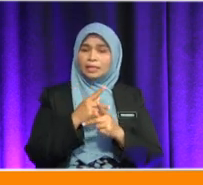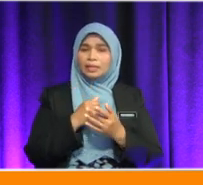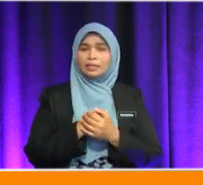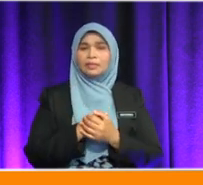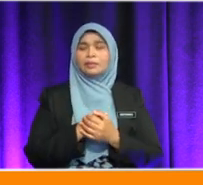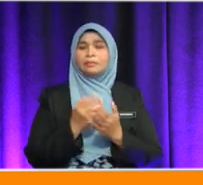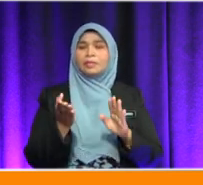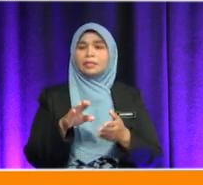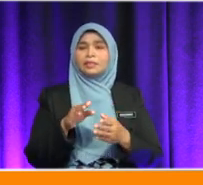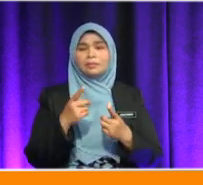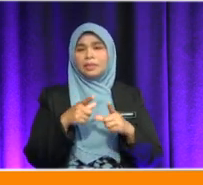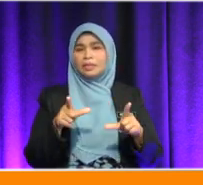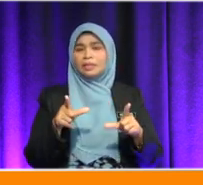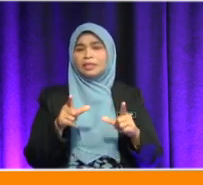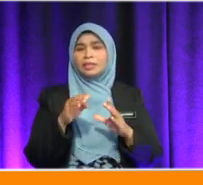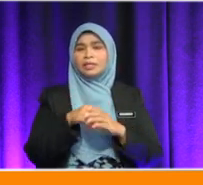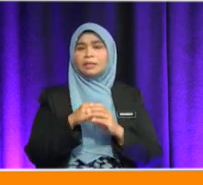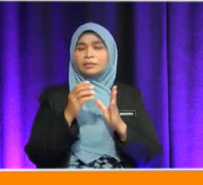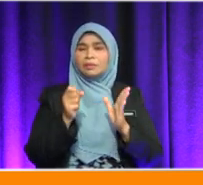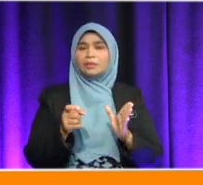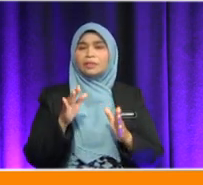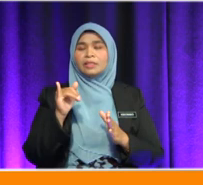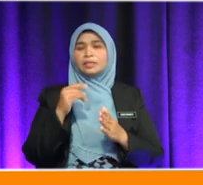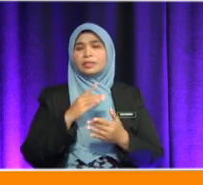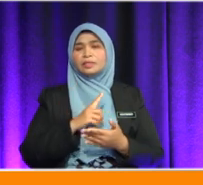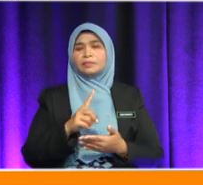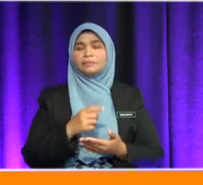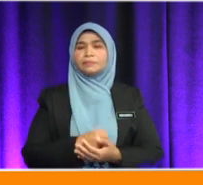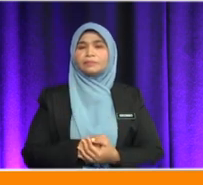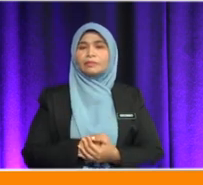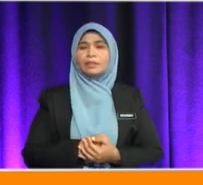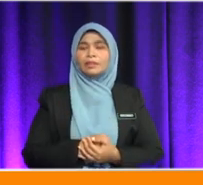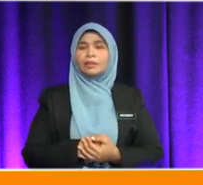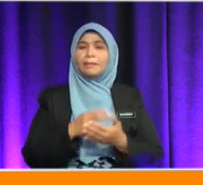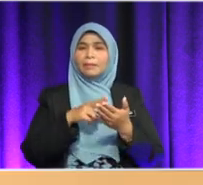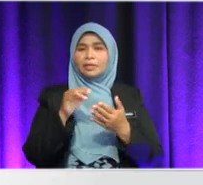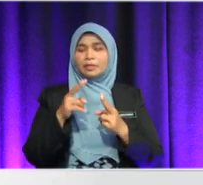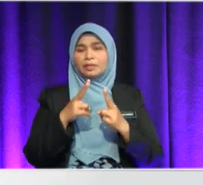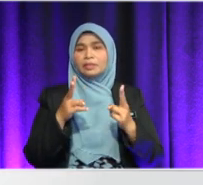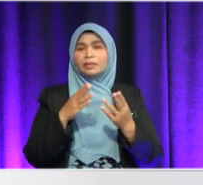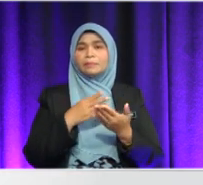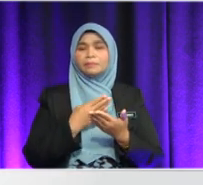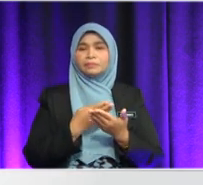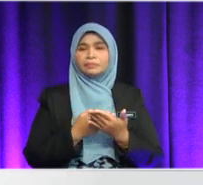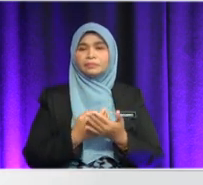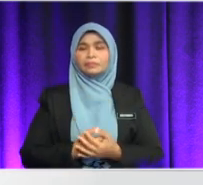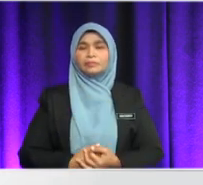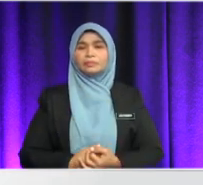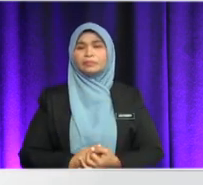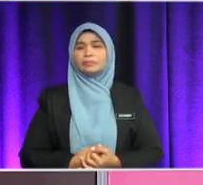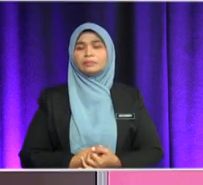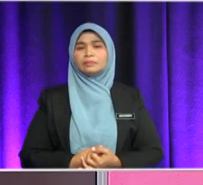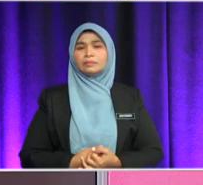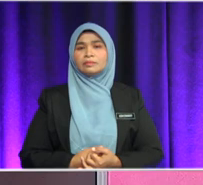dalam keadaan seorang muslim Alhamdulillah Husna bacaannya sangat-sangat baik ya Insyaallah